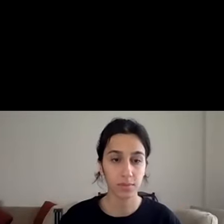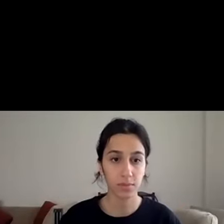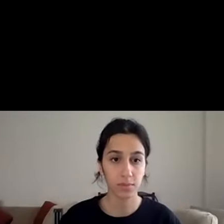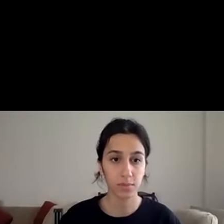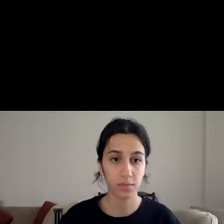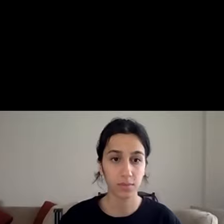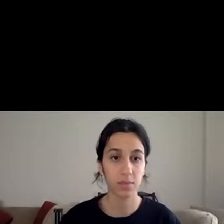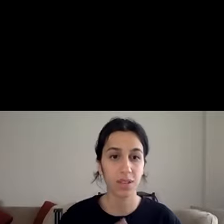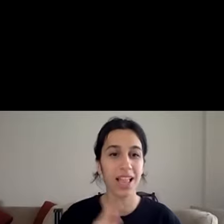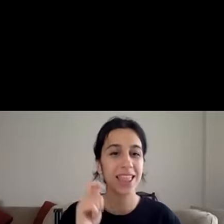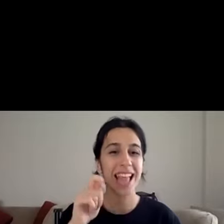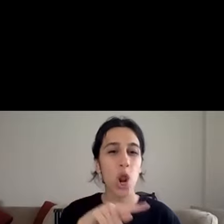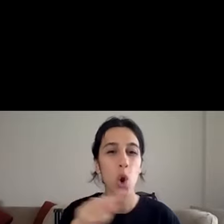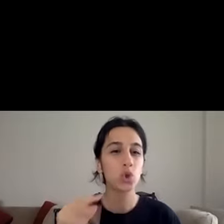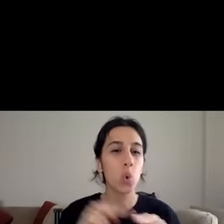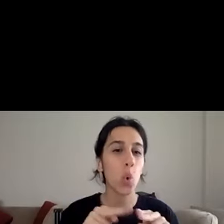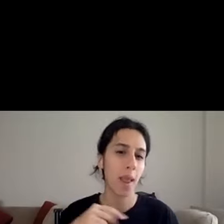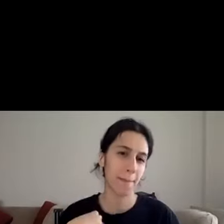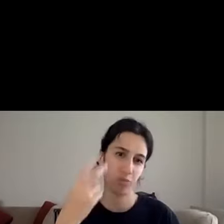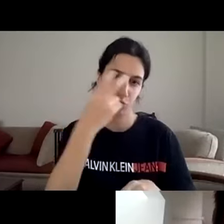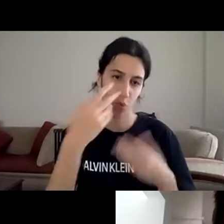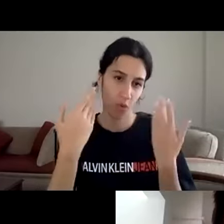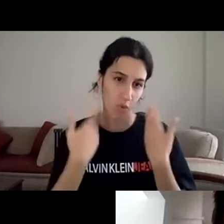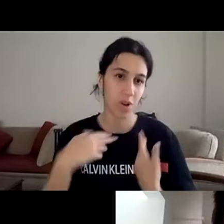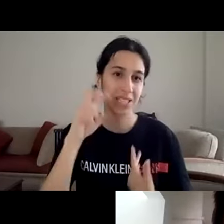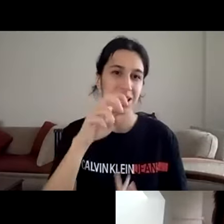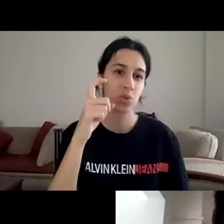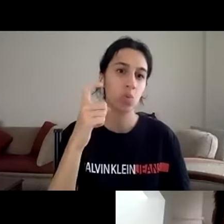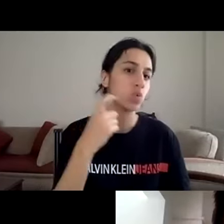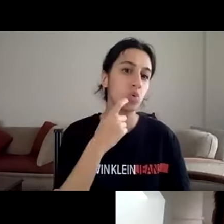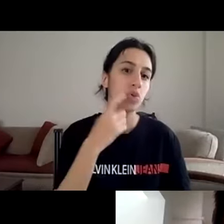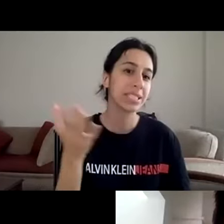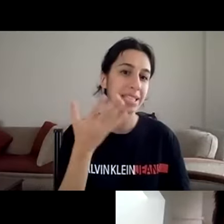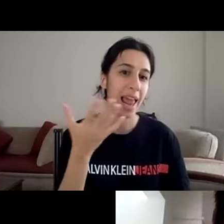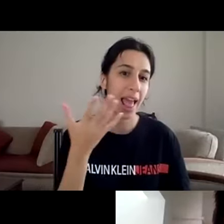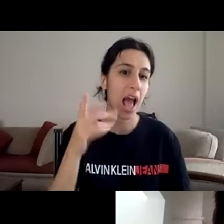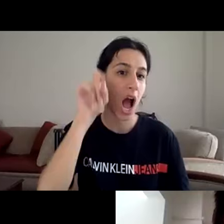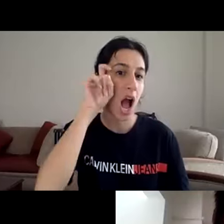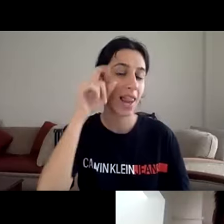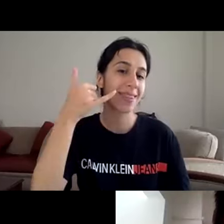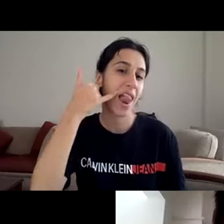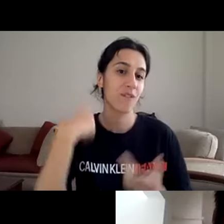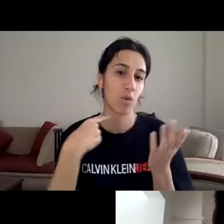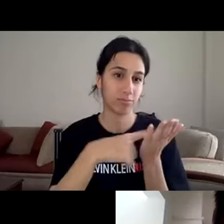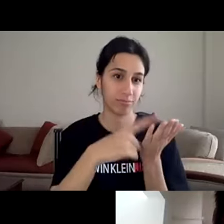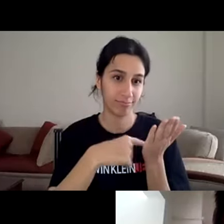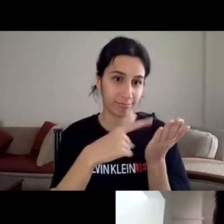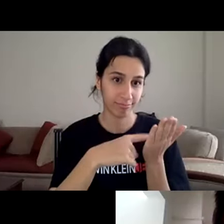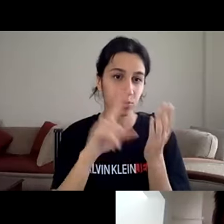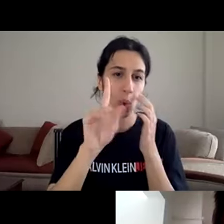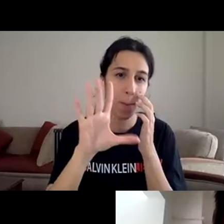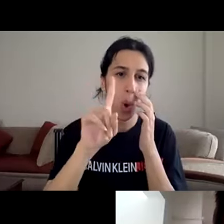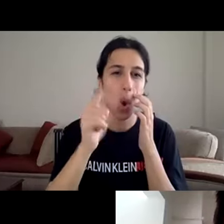Bu tür teknolojileri kullanan bir kör olarak yaklaşık 8-9 yıldır da akıl telefonu kullanan, yaklaşık işte bir 15-16